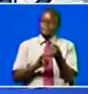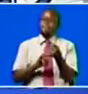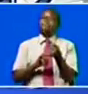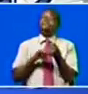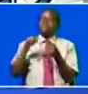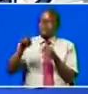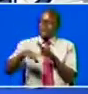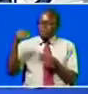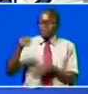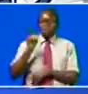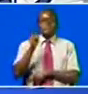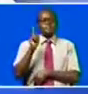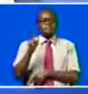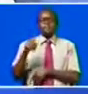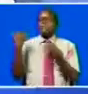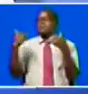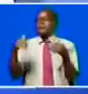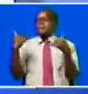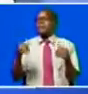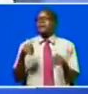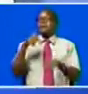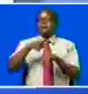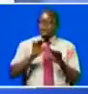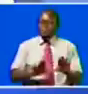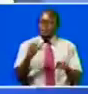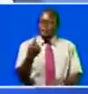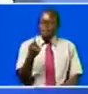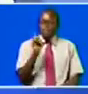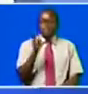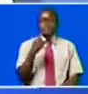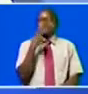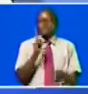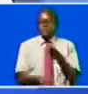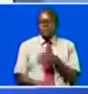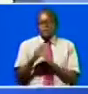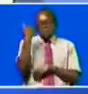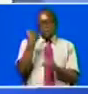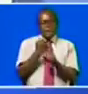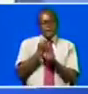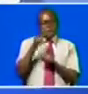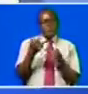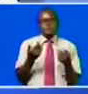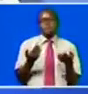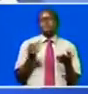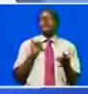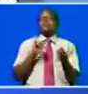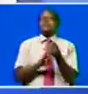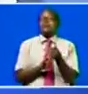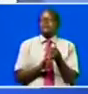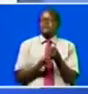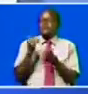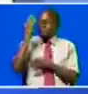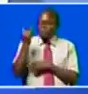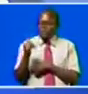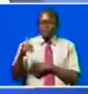ni kali. Unaweza kuwa unafanya ujinga ujinga huku, ukiachwa unaanza kujutia, unasema mbona nilifanya hivyo mke wangu? Kisa na sababu